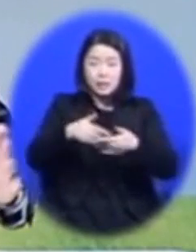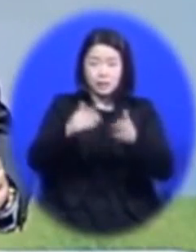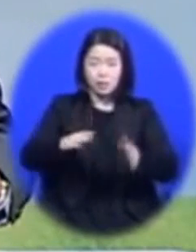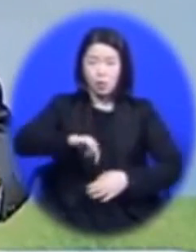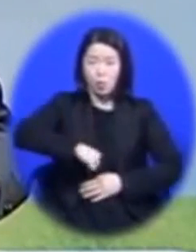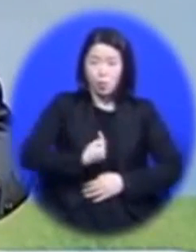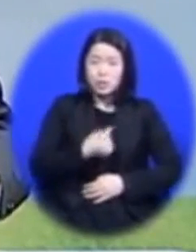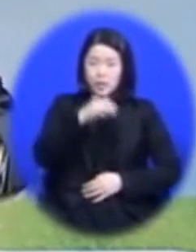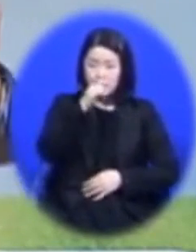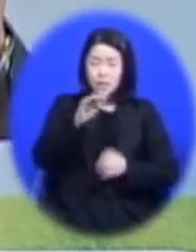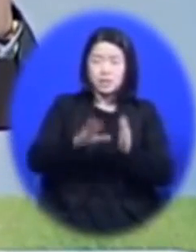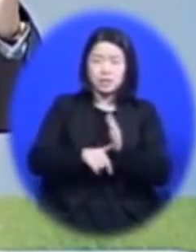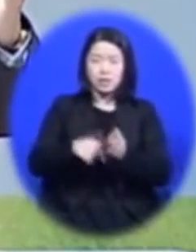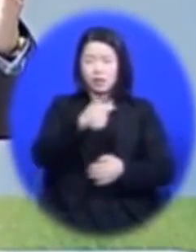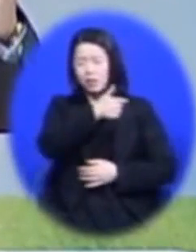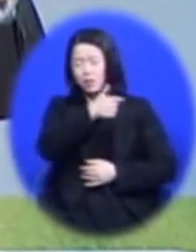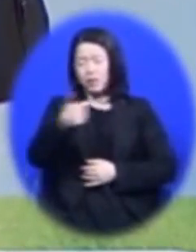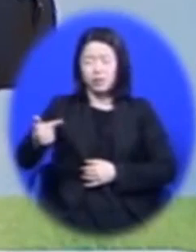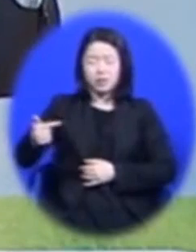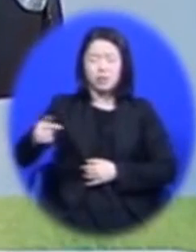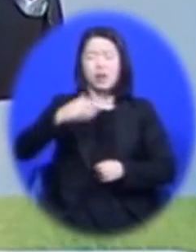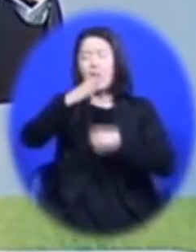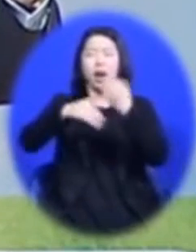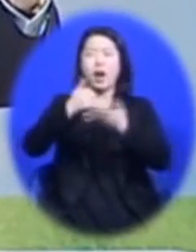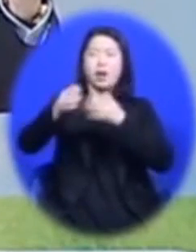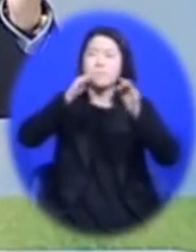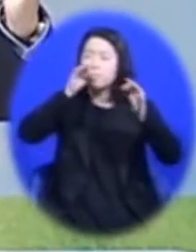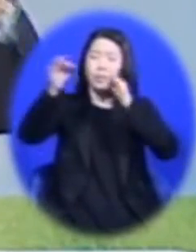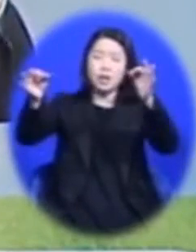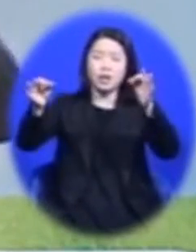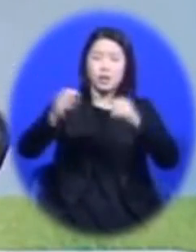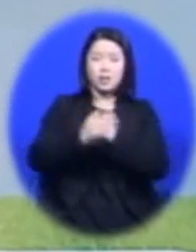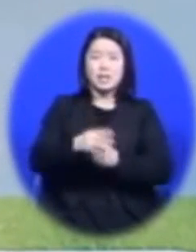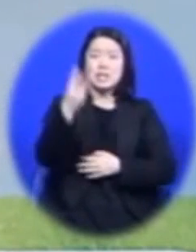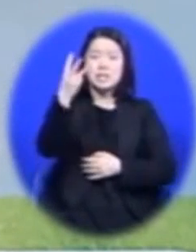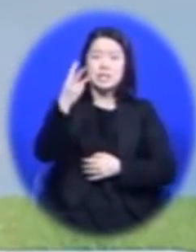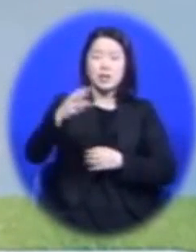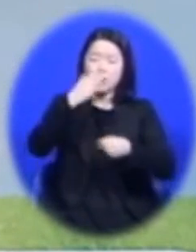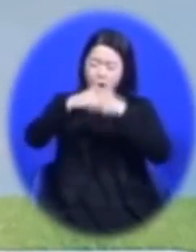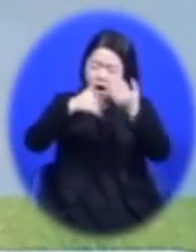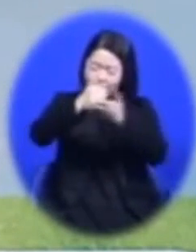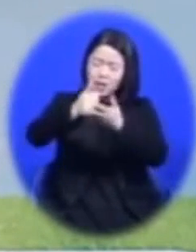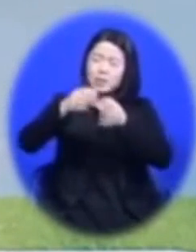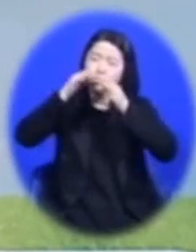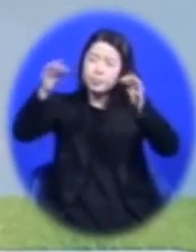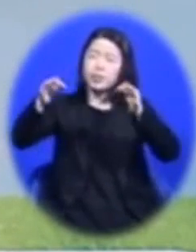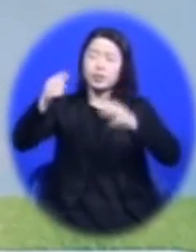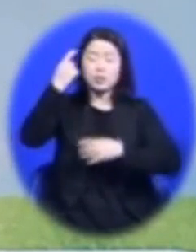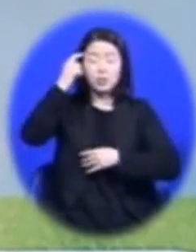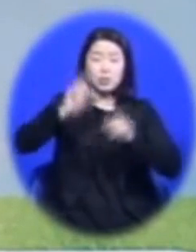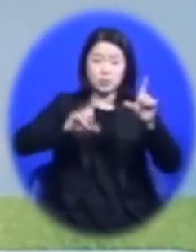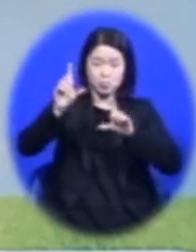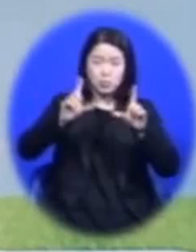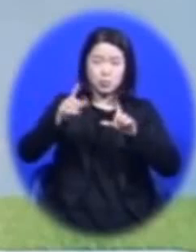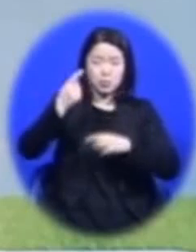있을 때 큰 소리로 하나님! 세 번 하나님 부르던 그 장면이